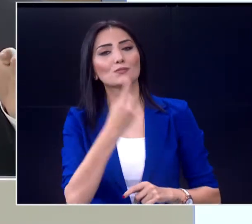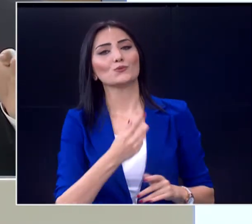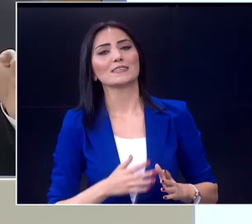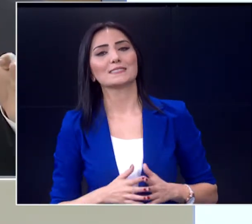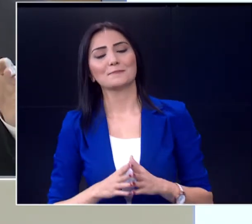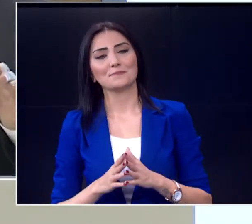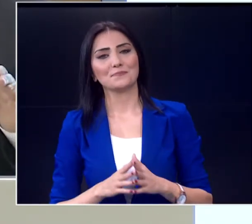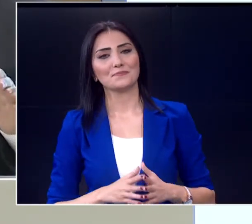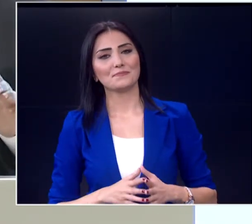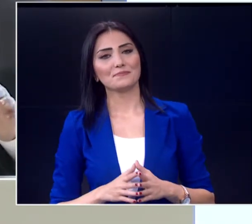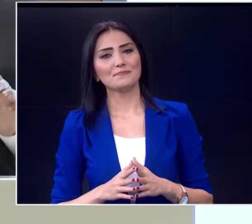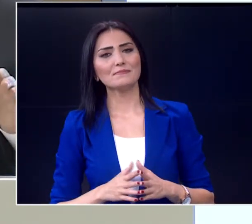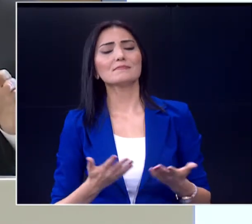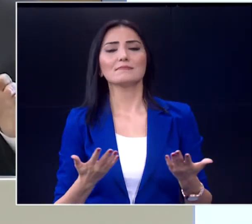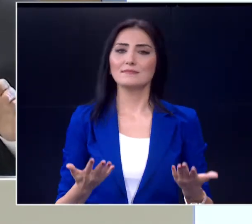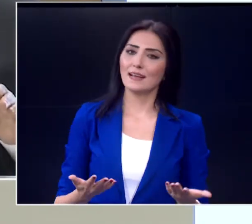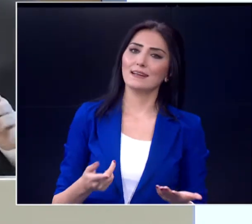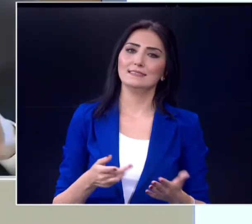bakacağız. Yani